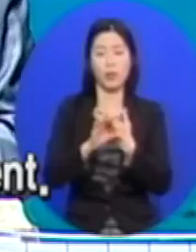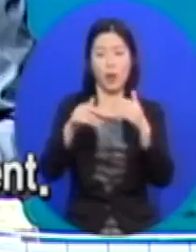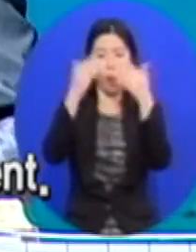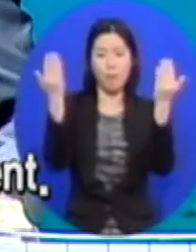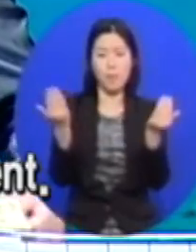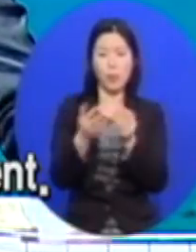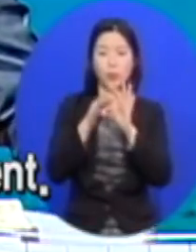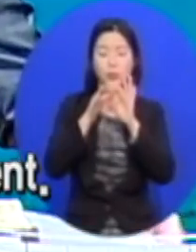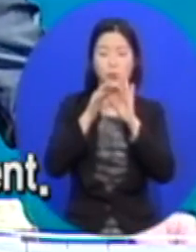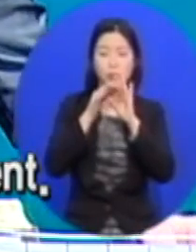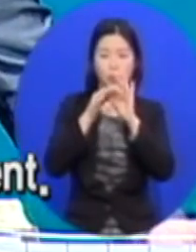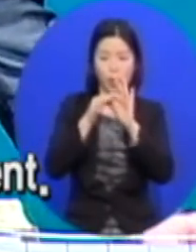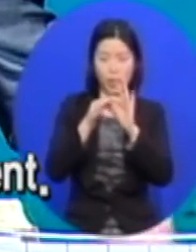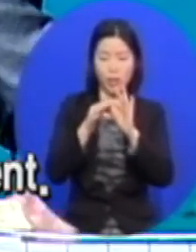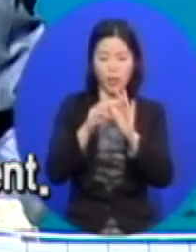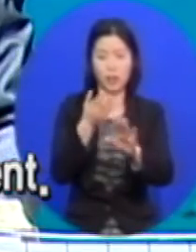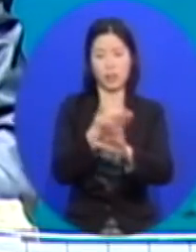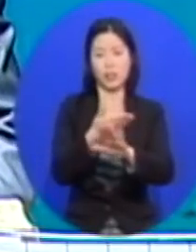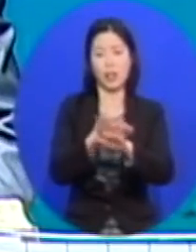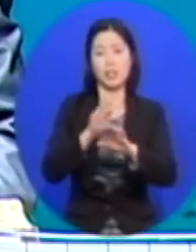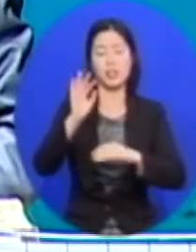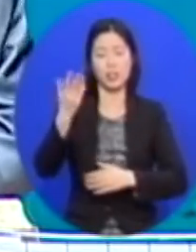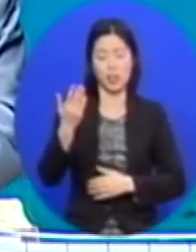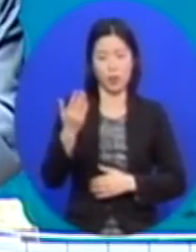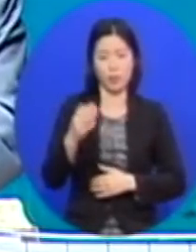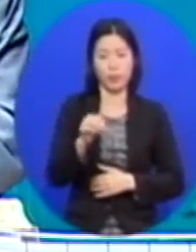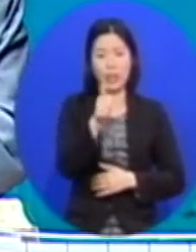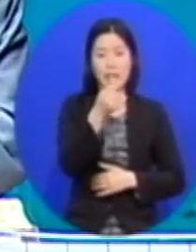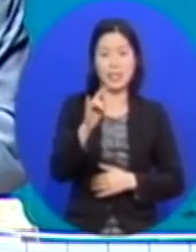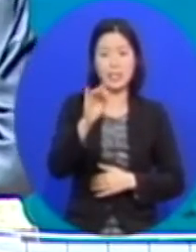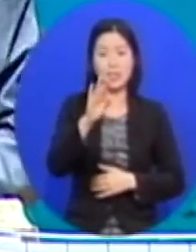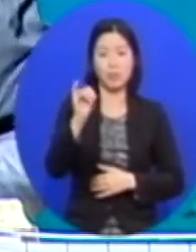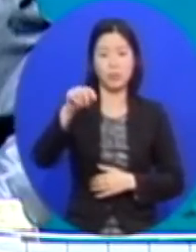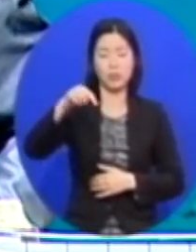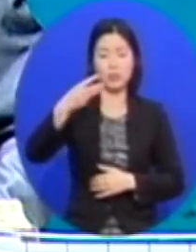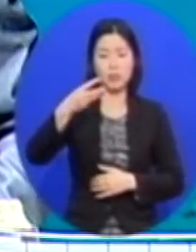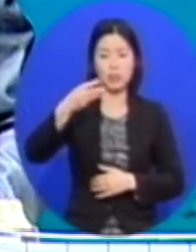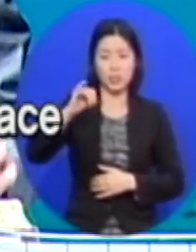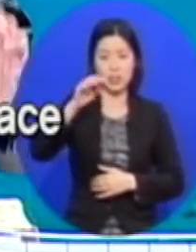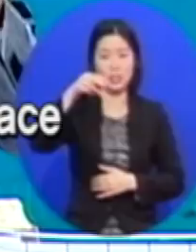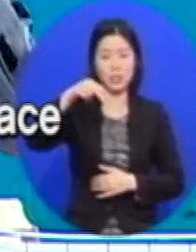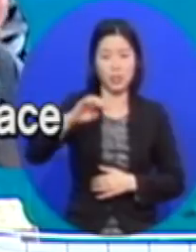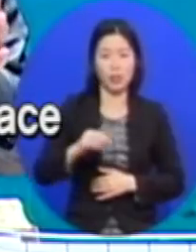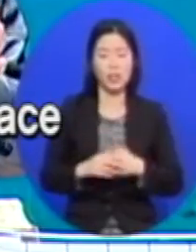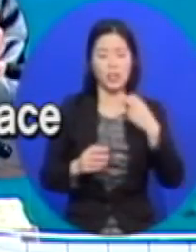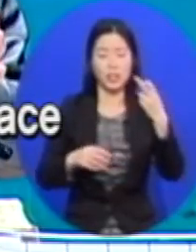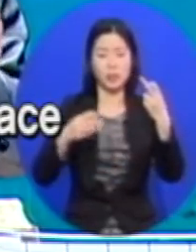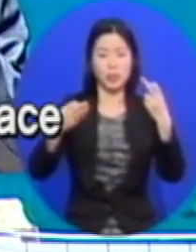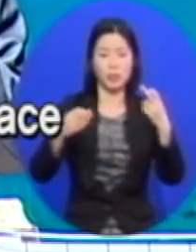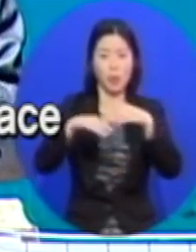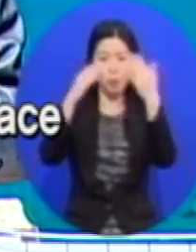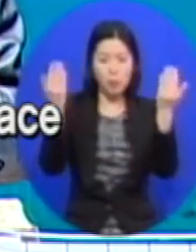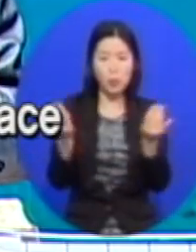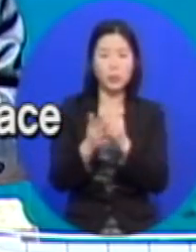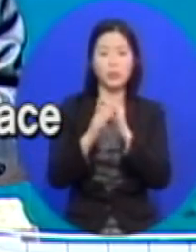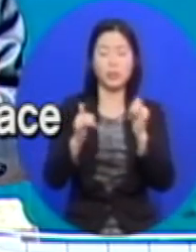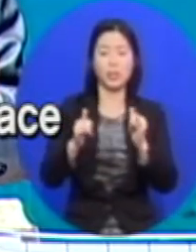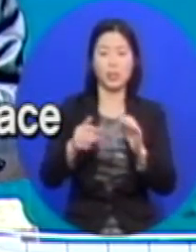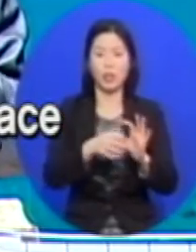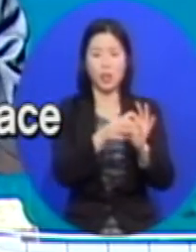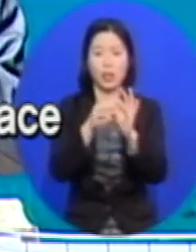겁니다 히브리서 12장 14절 말씀에 보면 모든 사람과 더불어 화평